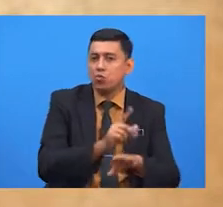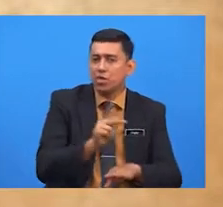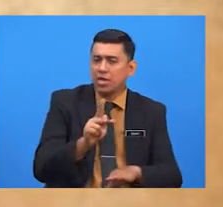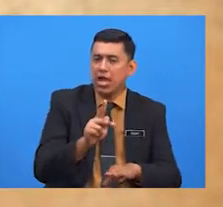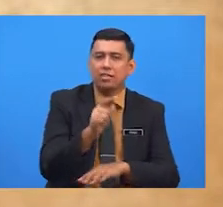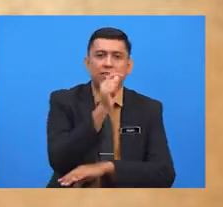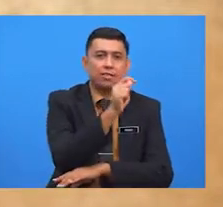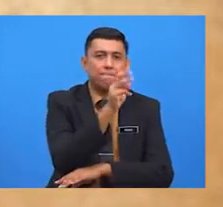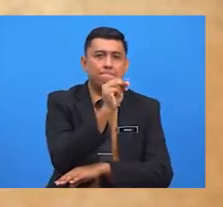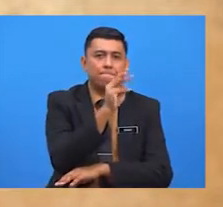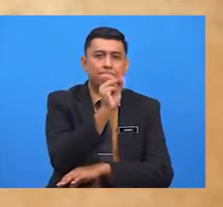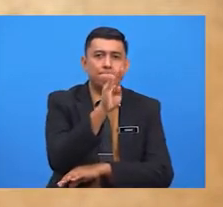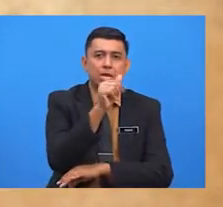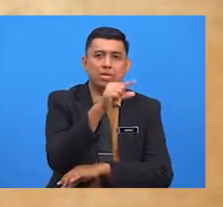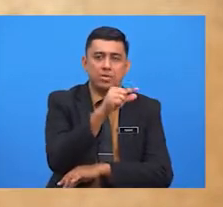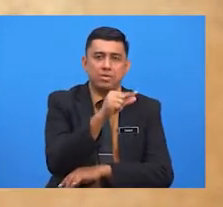tembaga.